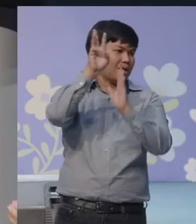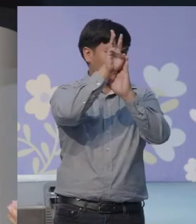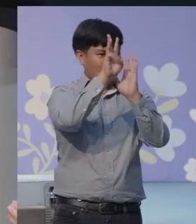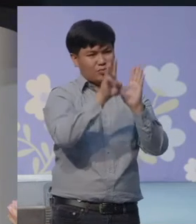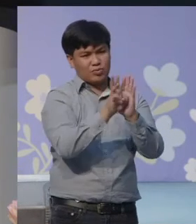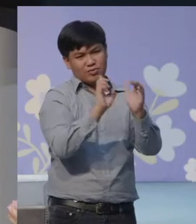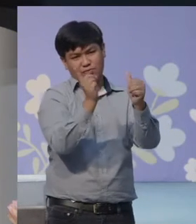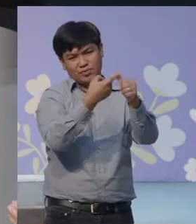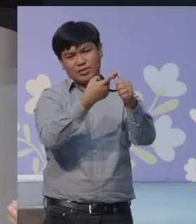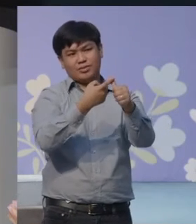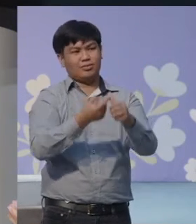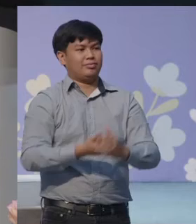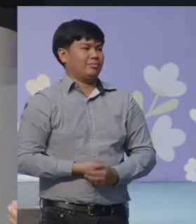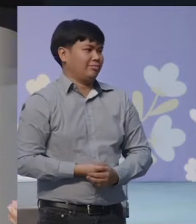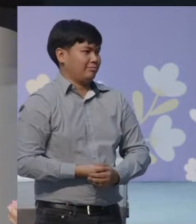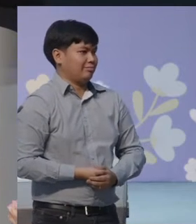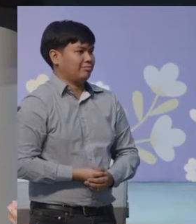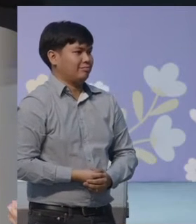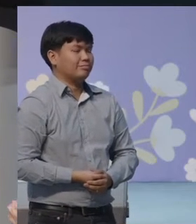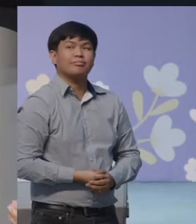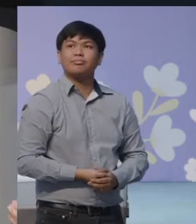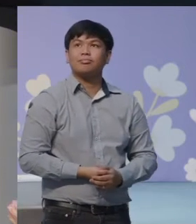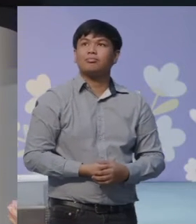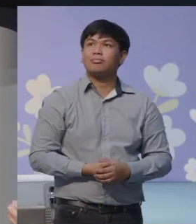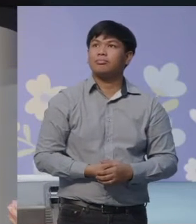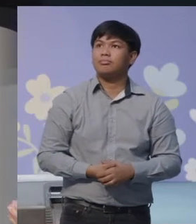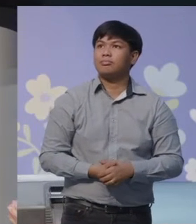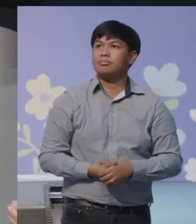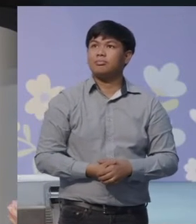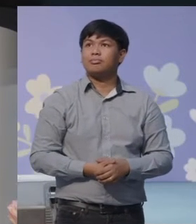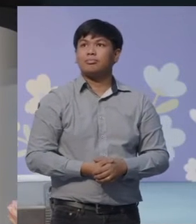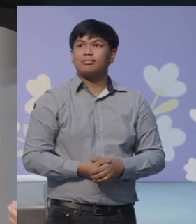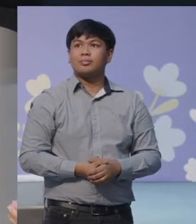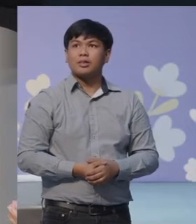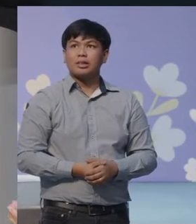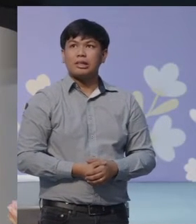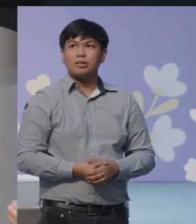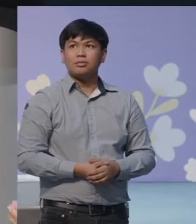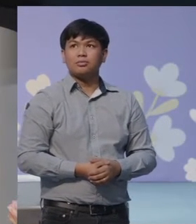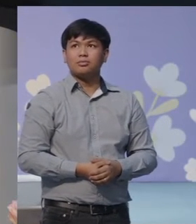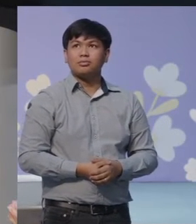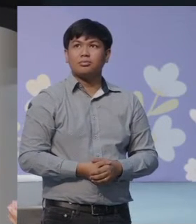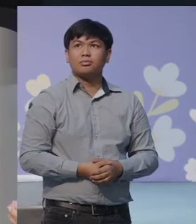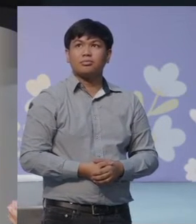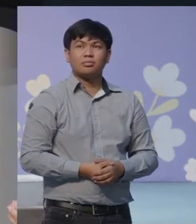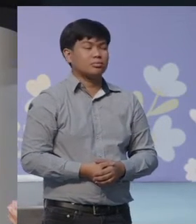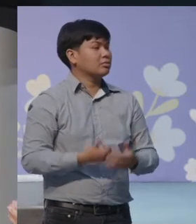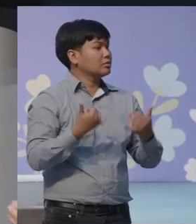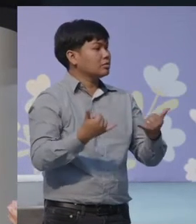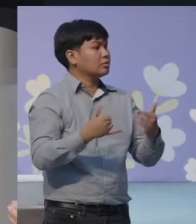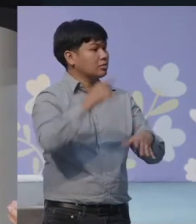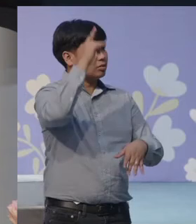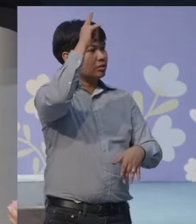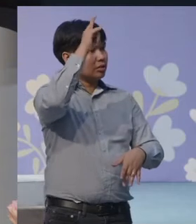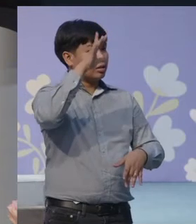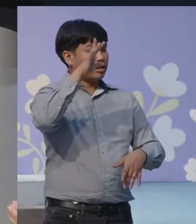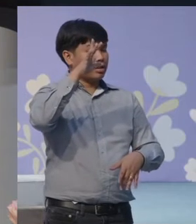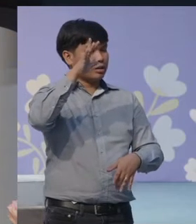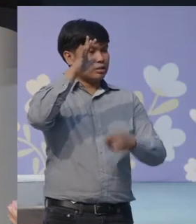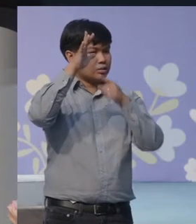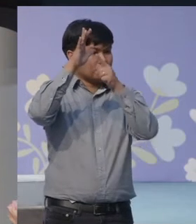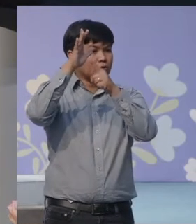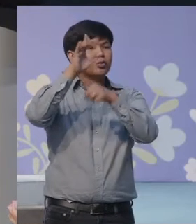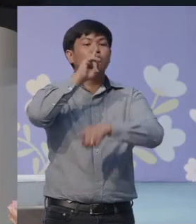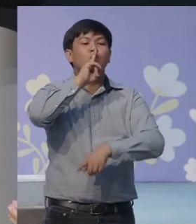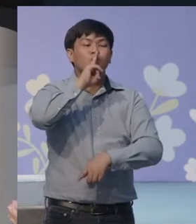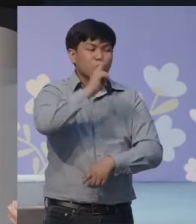kagustuhan ng Panginoon. At ito, sa kahuli-hulihan? Anong klase ang Diyos ni Hana? Tunay